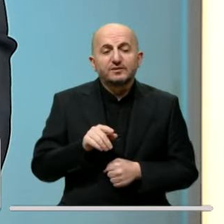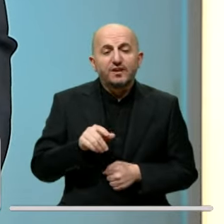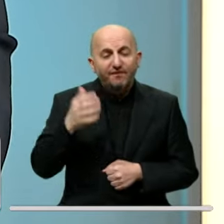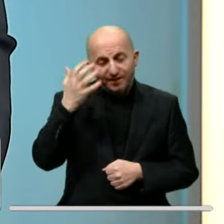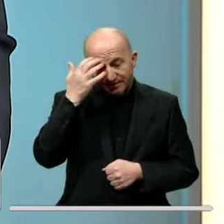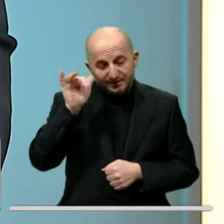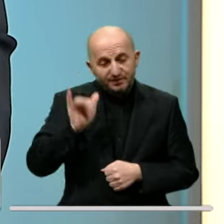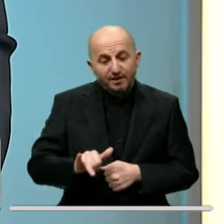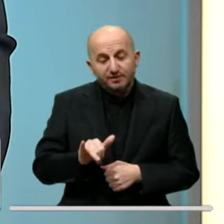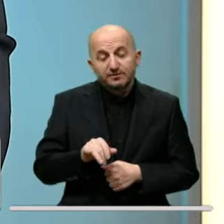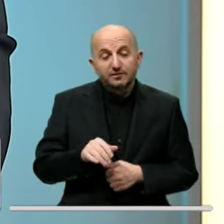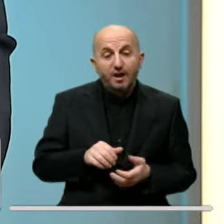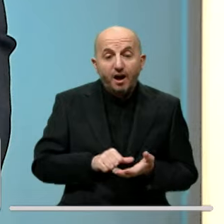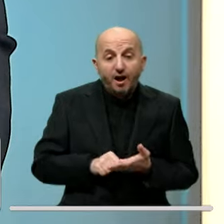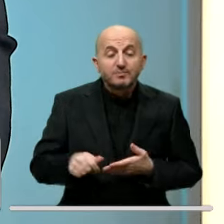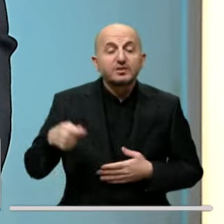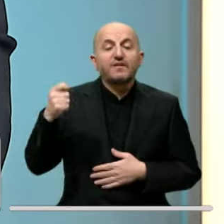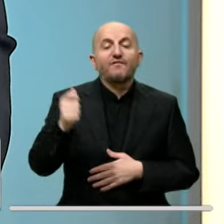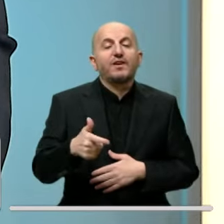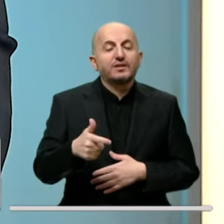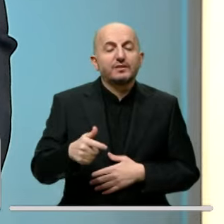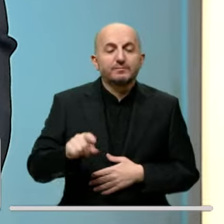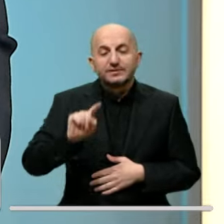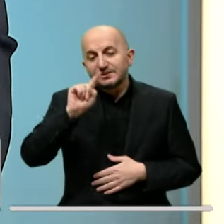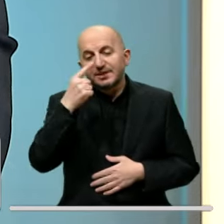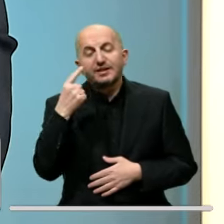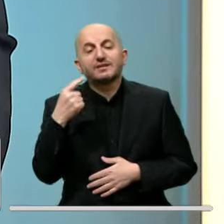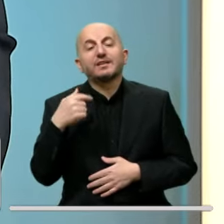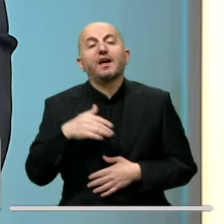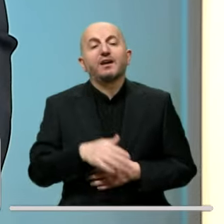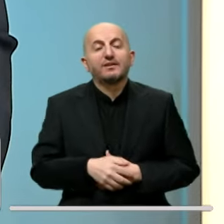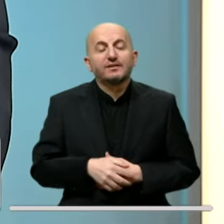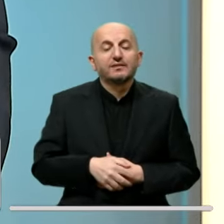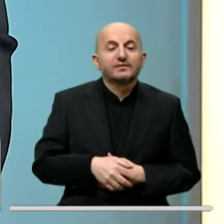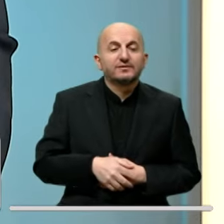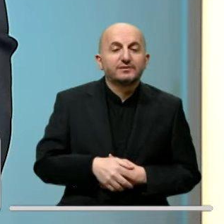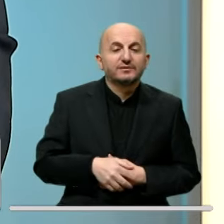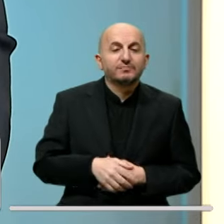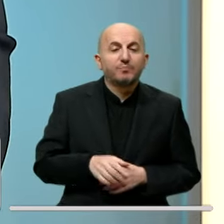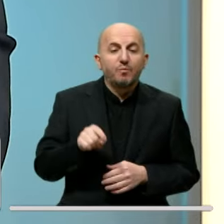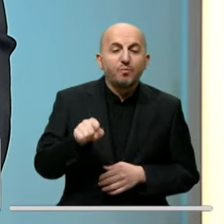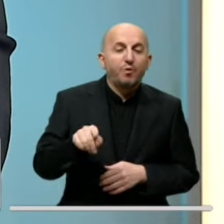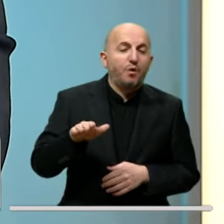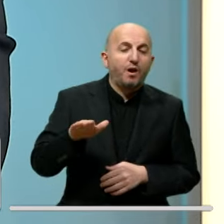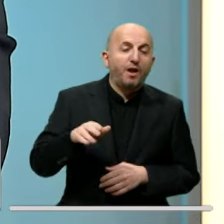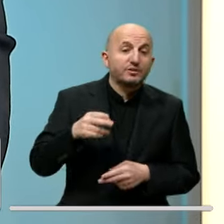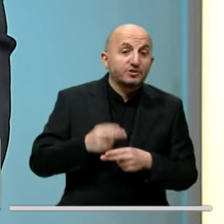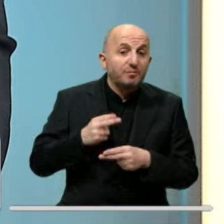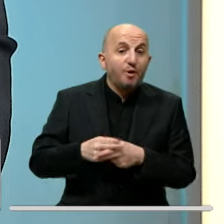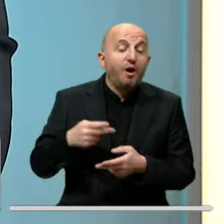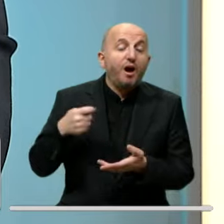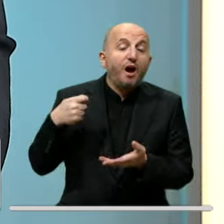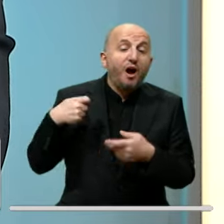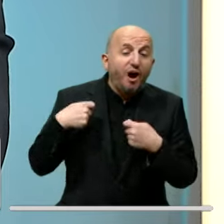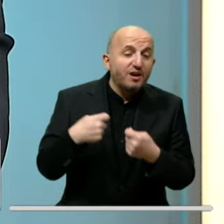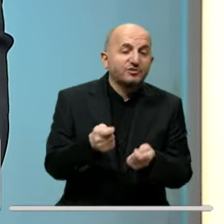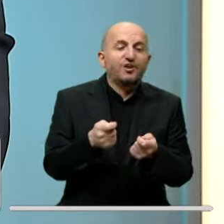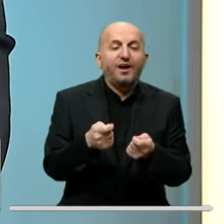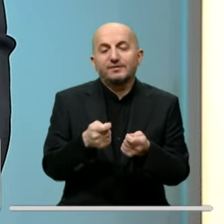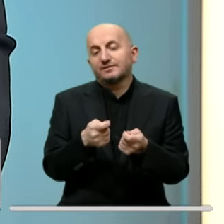fakirin hakkıdır. Onu toptan verelim. Tek seferde verelim. Ama bu öğrencidir, çabuk harcar, fakirdir, çabuk